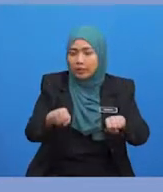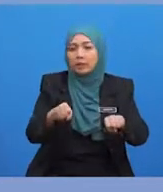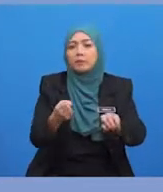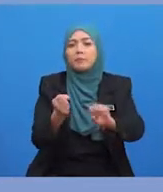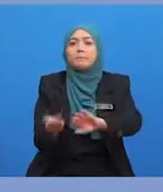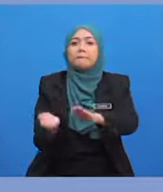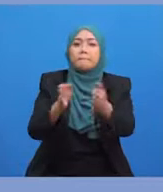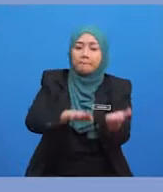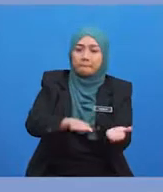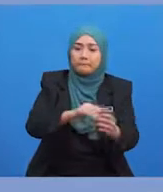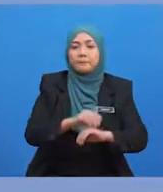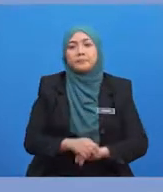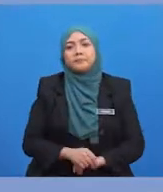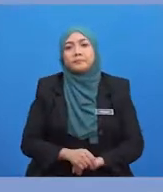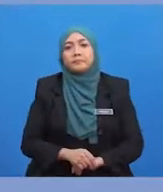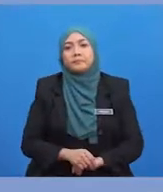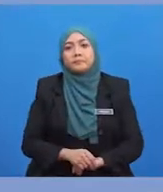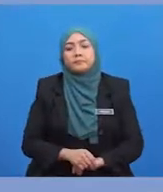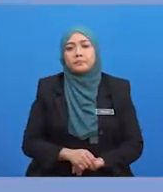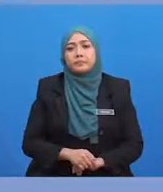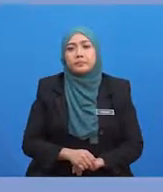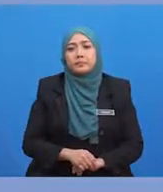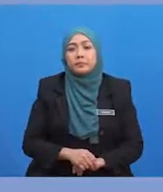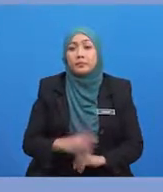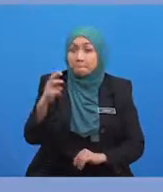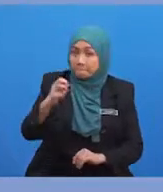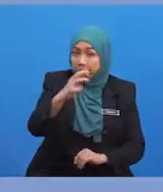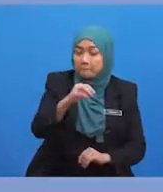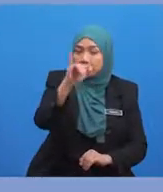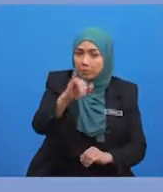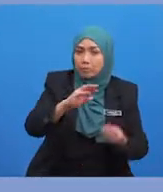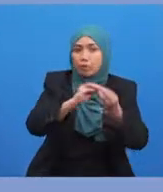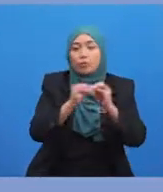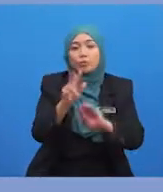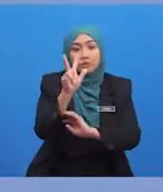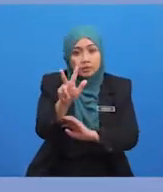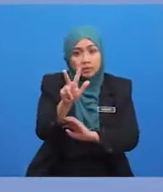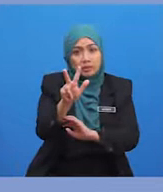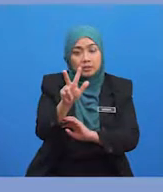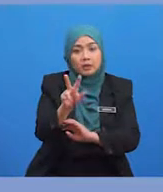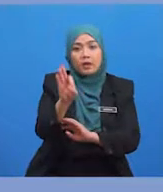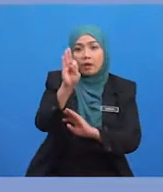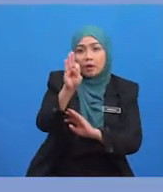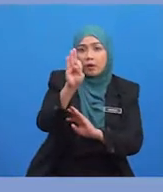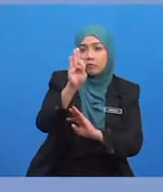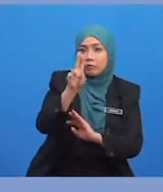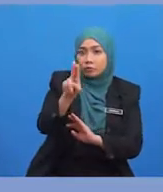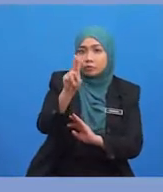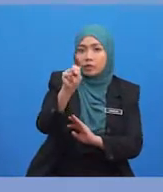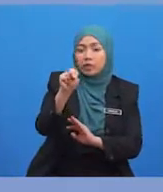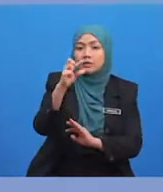Fungi yang boleh dilihat dengan mata kasar ialah kulat. Fungi jenis